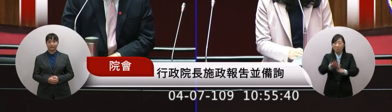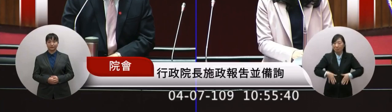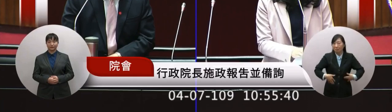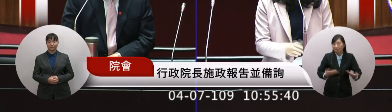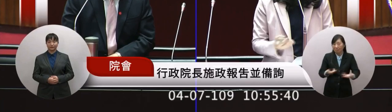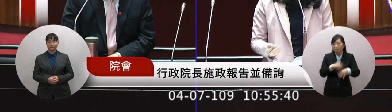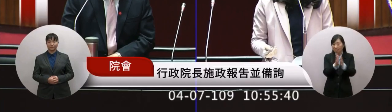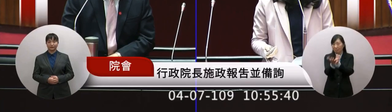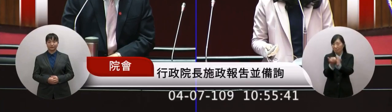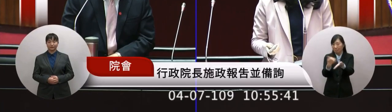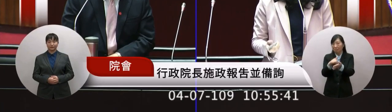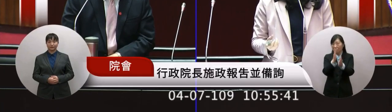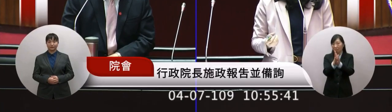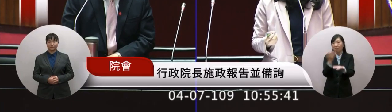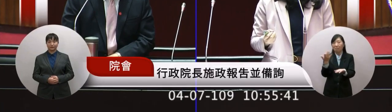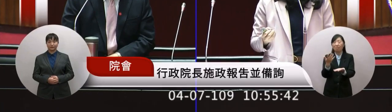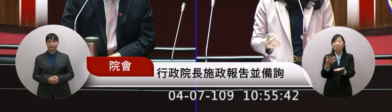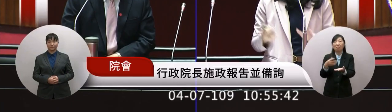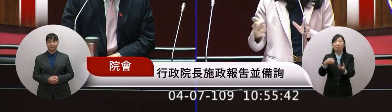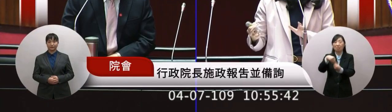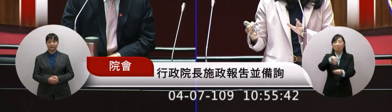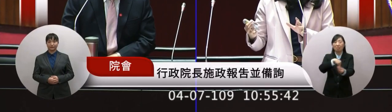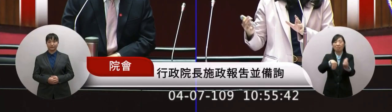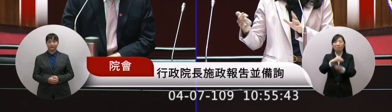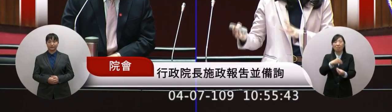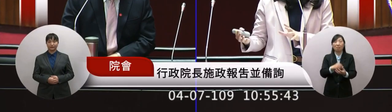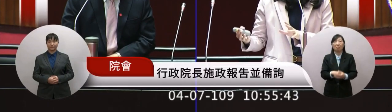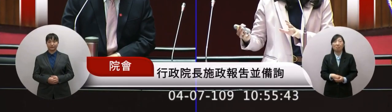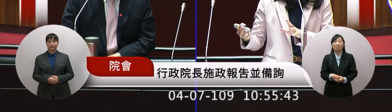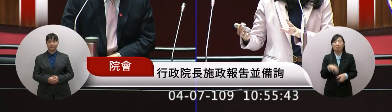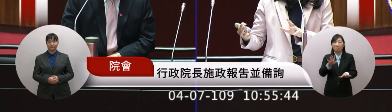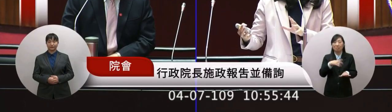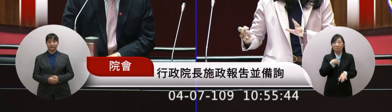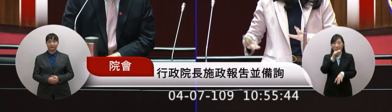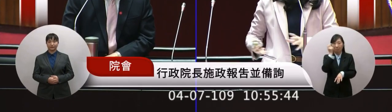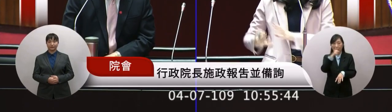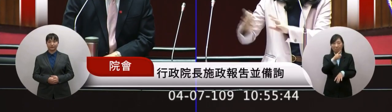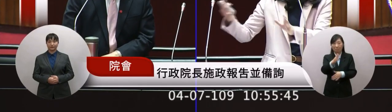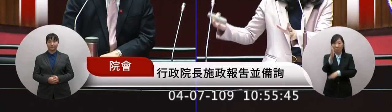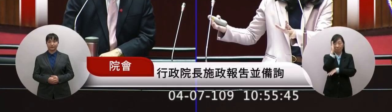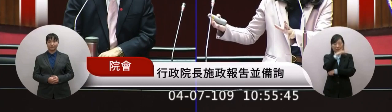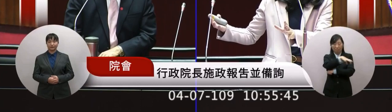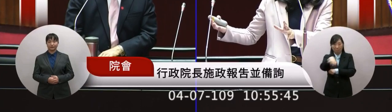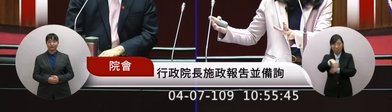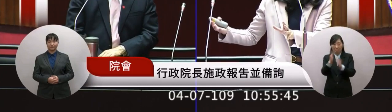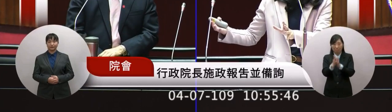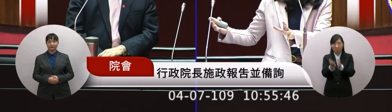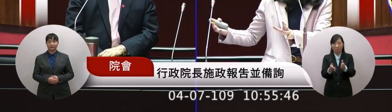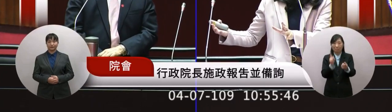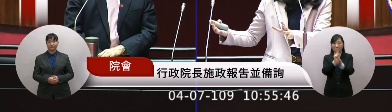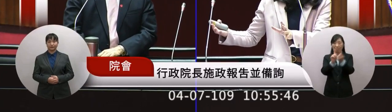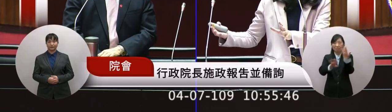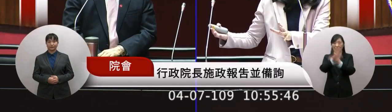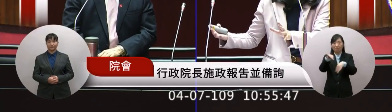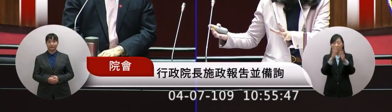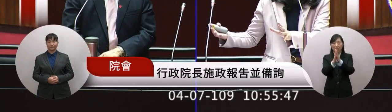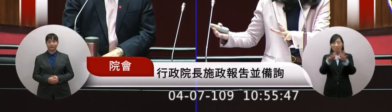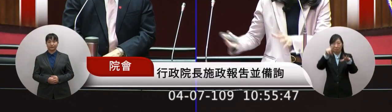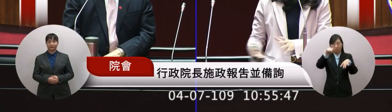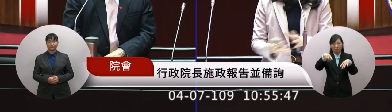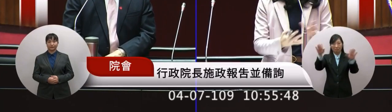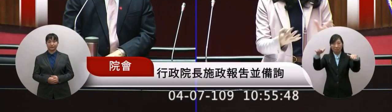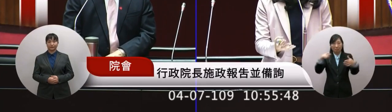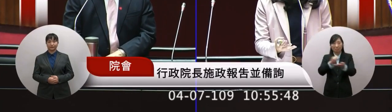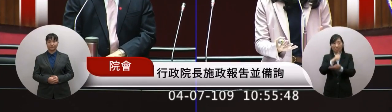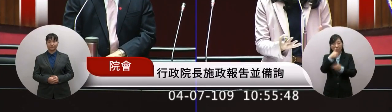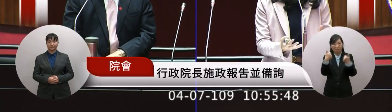在这一次呢，以缓济急的里面呢，其实当我们看到说，其实各部会他们可能先去对外公开的去开了一个记者会，